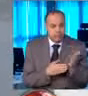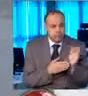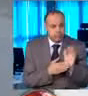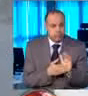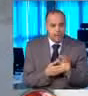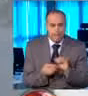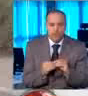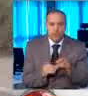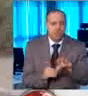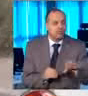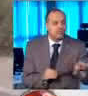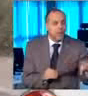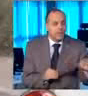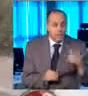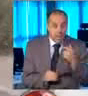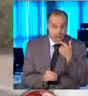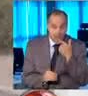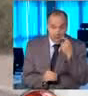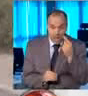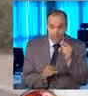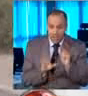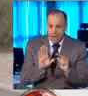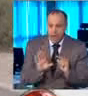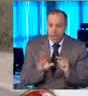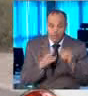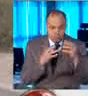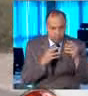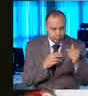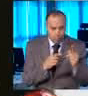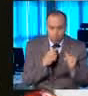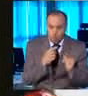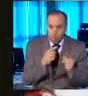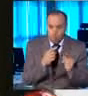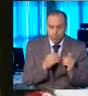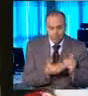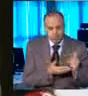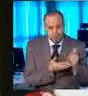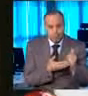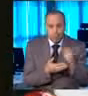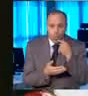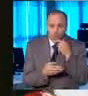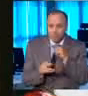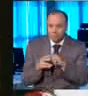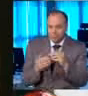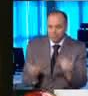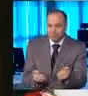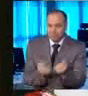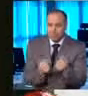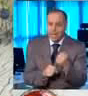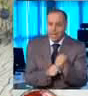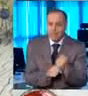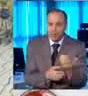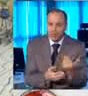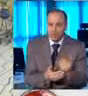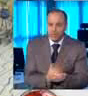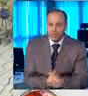بمشاكل الجهات، ويطمح أن تكون هذه النتائج محفزة على تحسين مناخ الاستثمار.